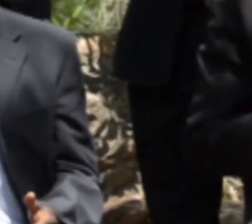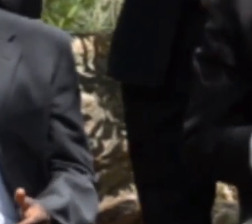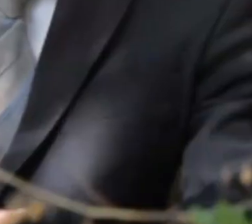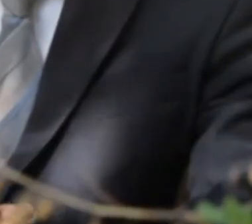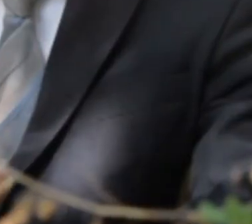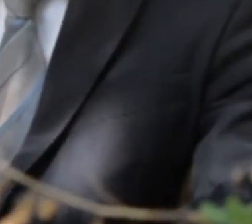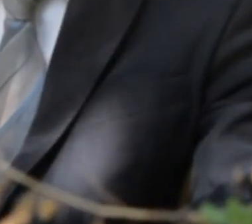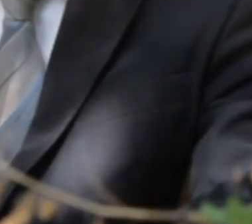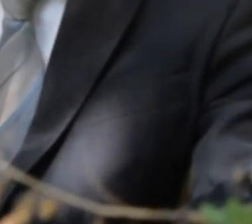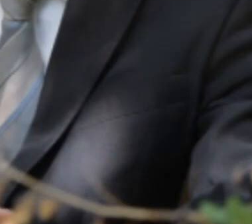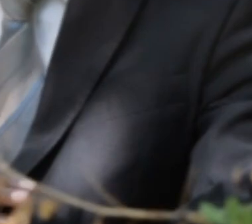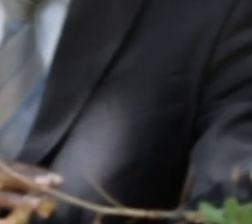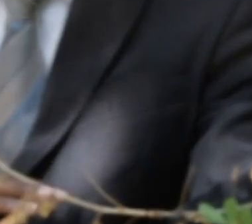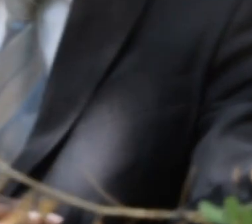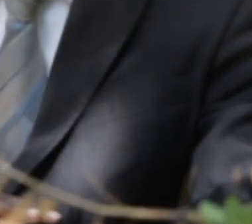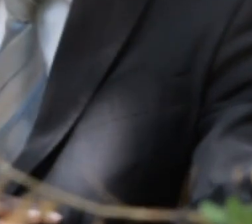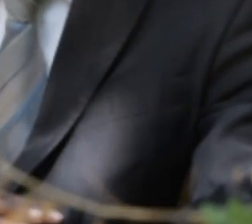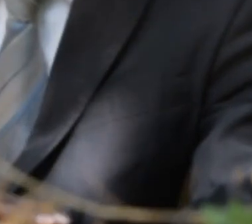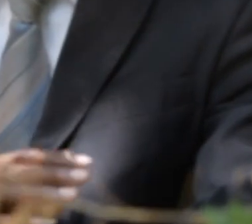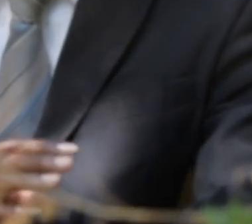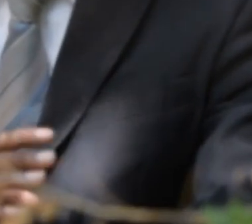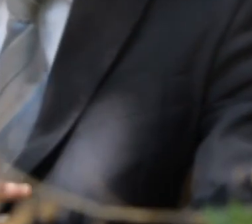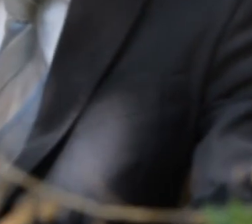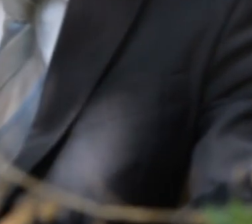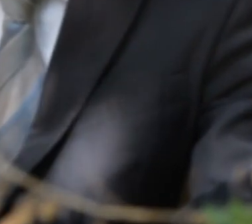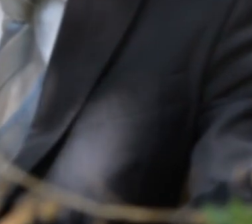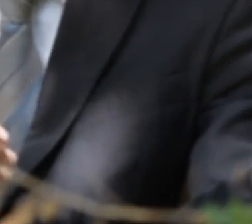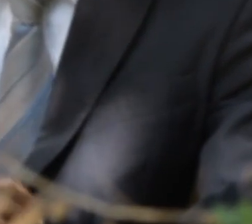NDIANI, ouya